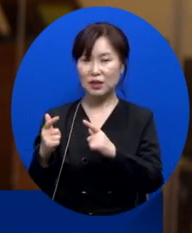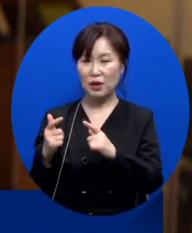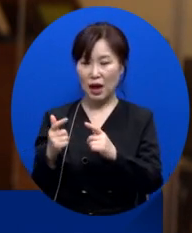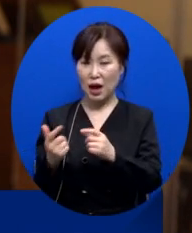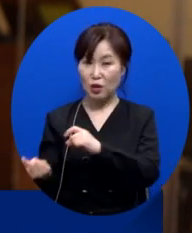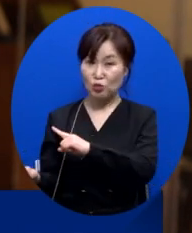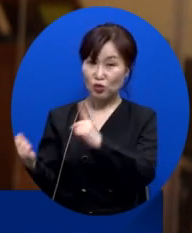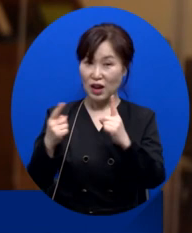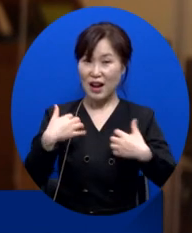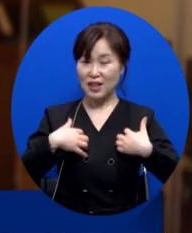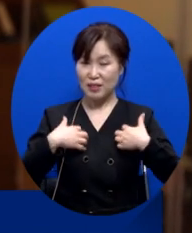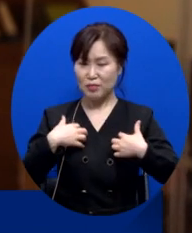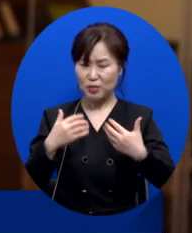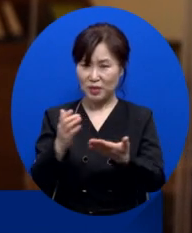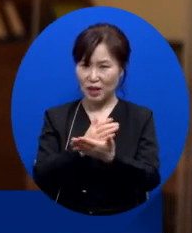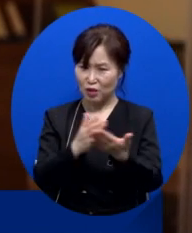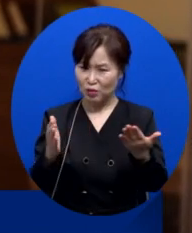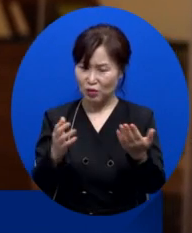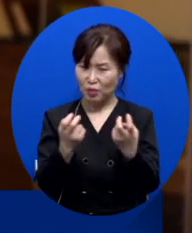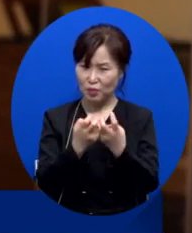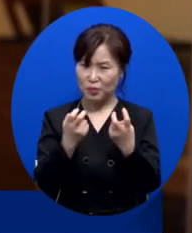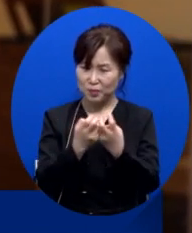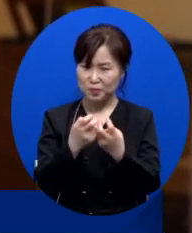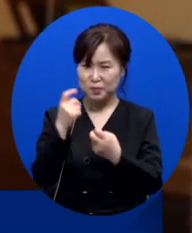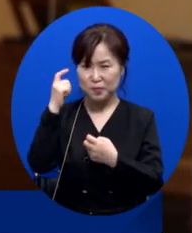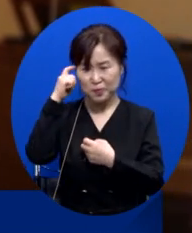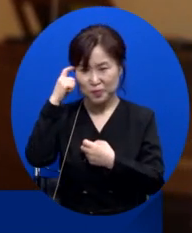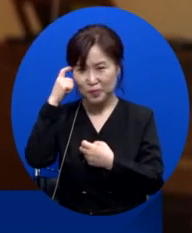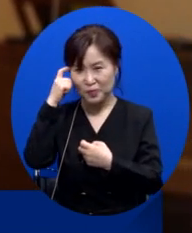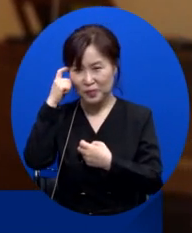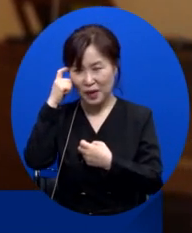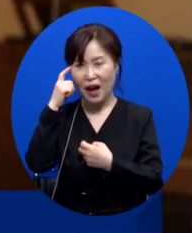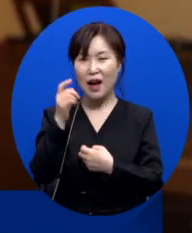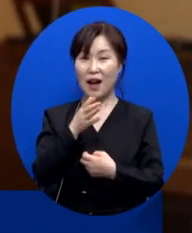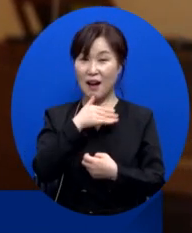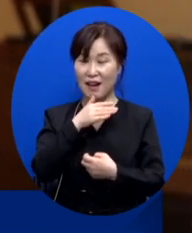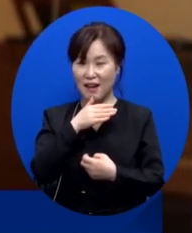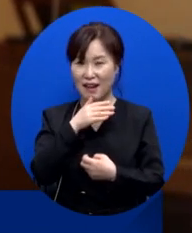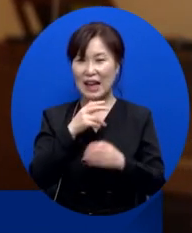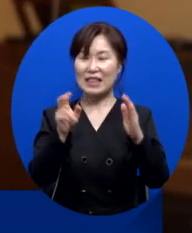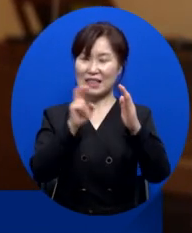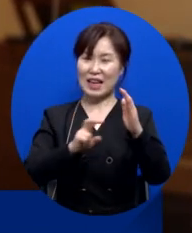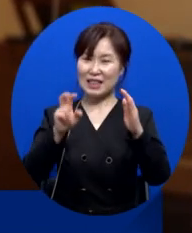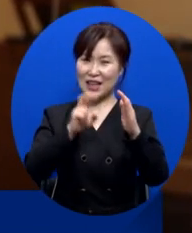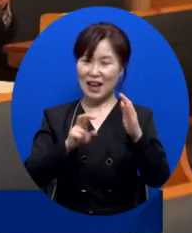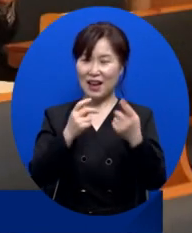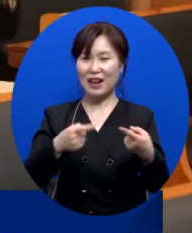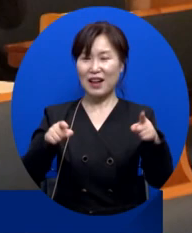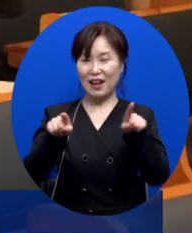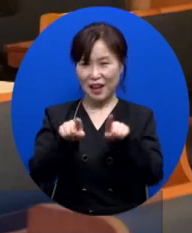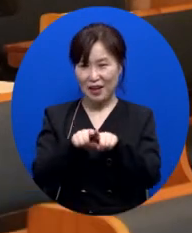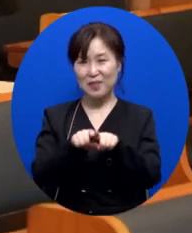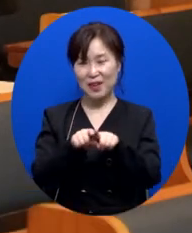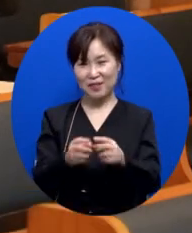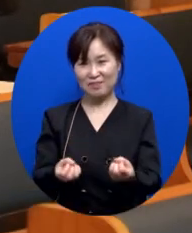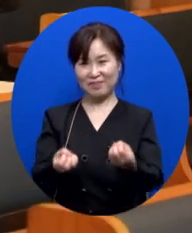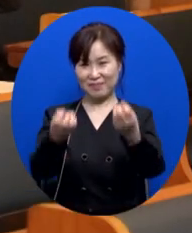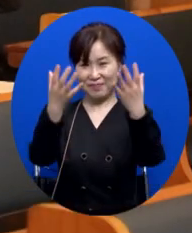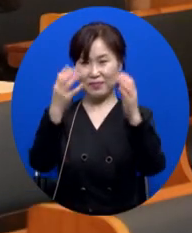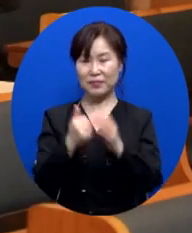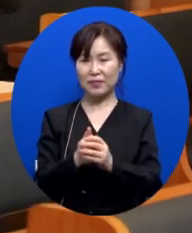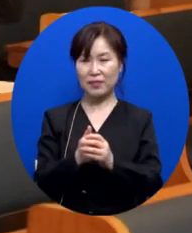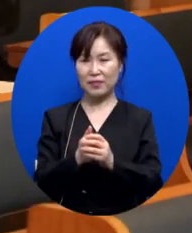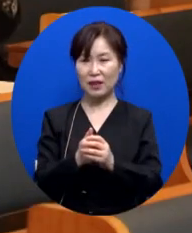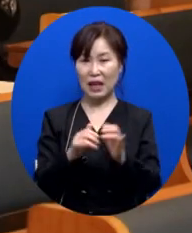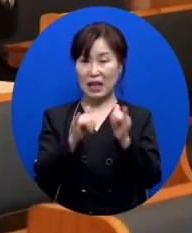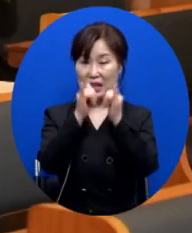나눌 수 있을까 아 그렇게 다가 찬양으로 함께 이 기쁨을 나누면 좋겠다 그래서 비록 사회적 거류